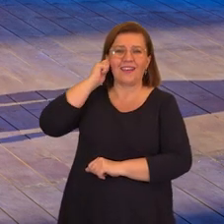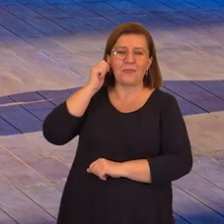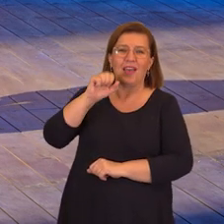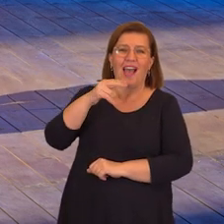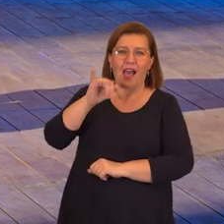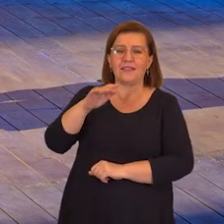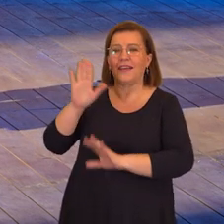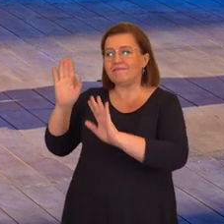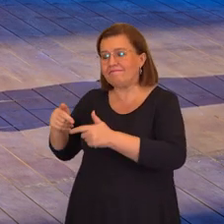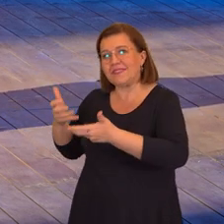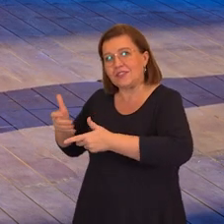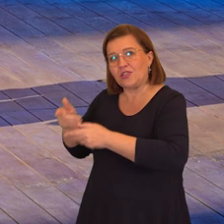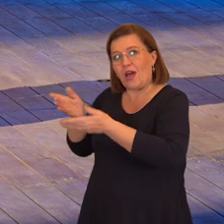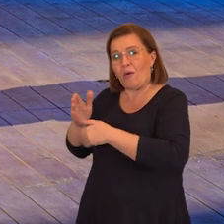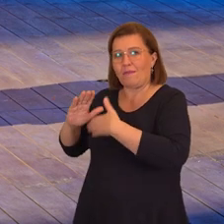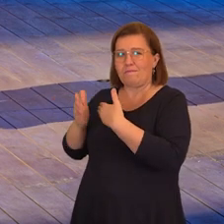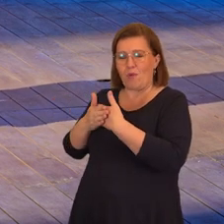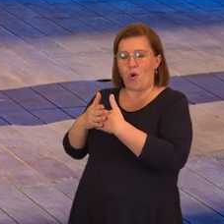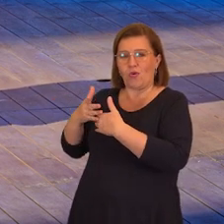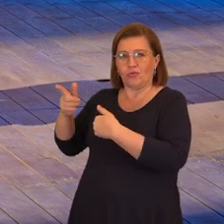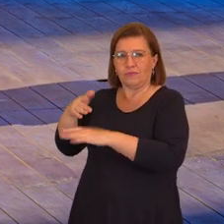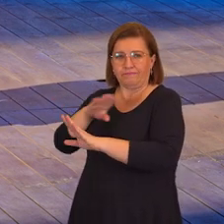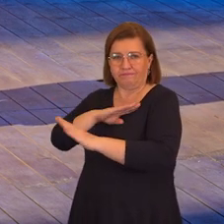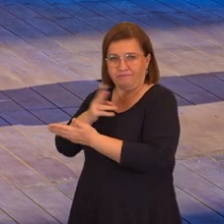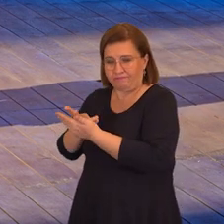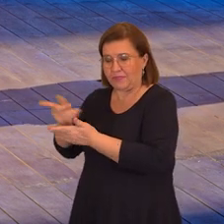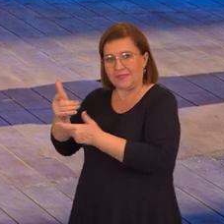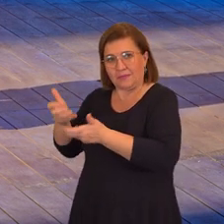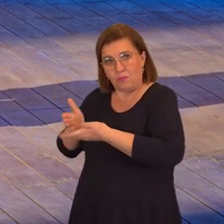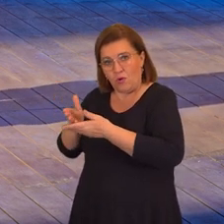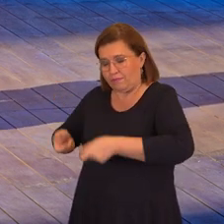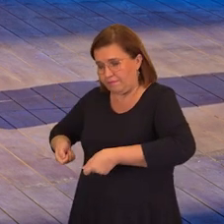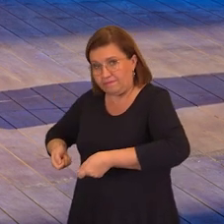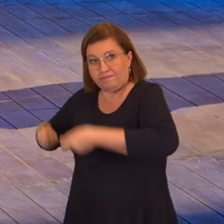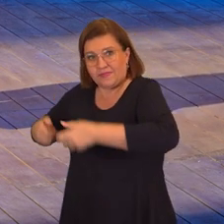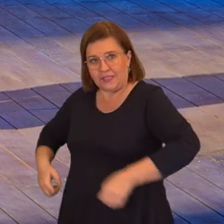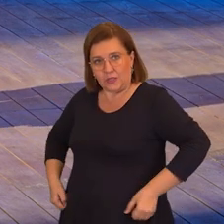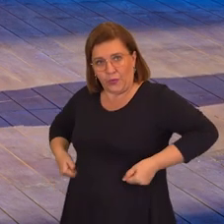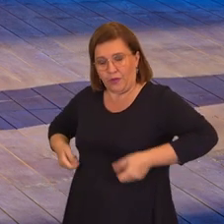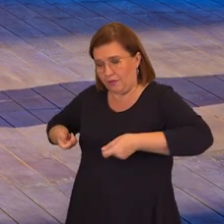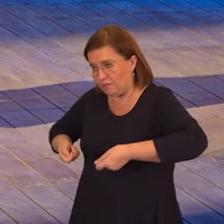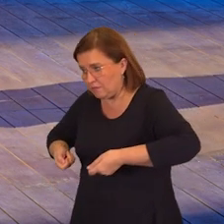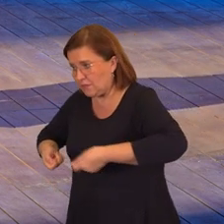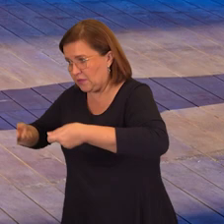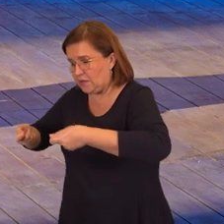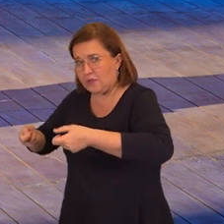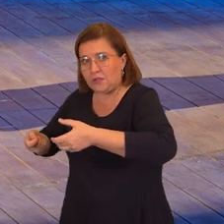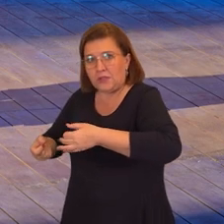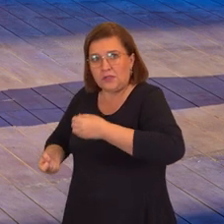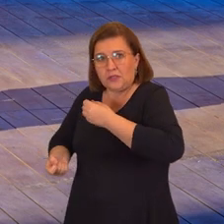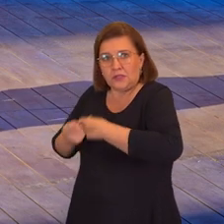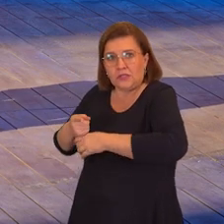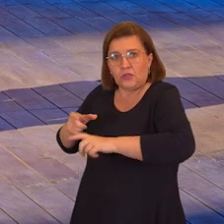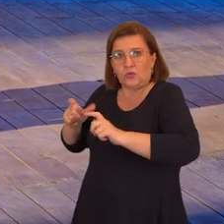myśląc, chwyciła za nie i podciągnęła je do góry. I właśnie wtedy okazało się, że